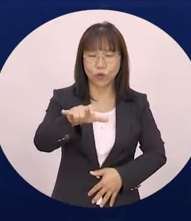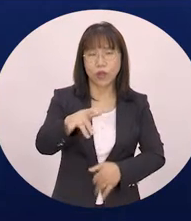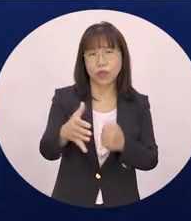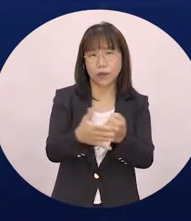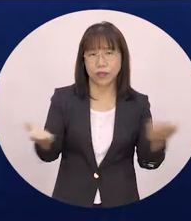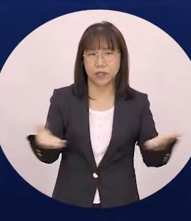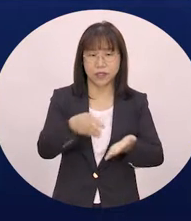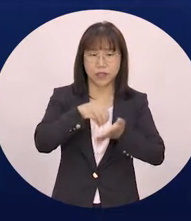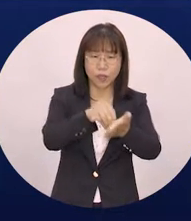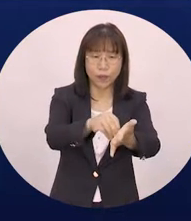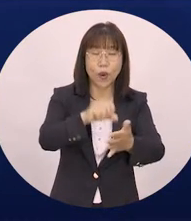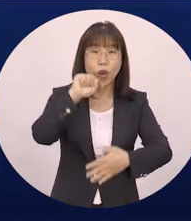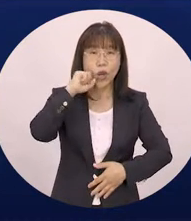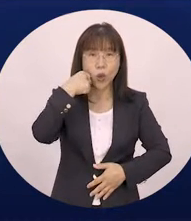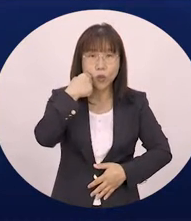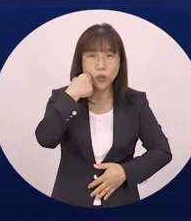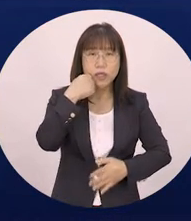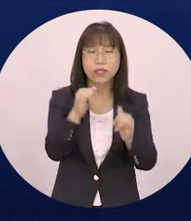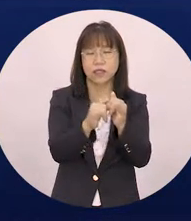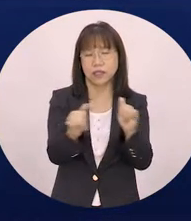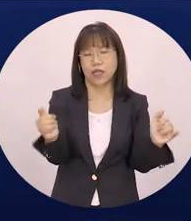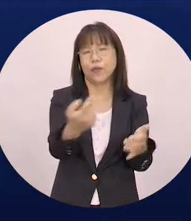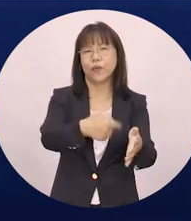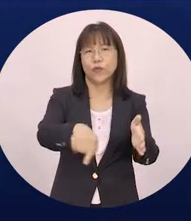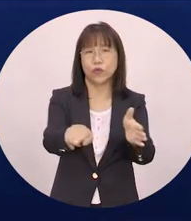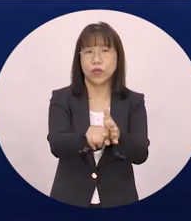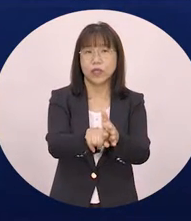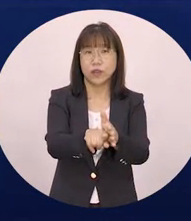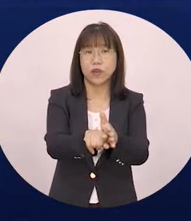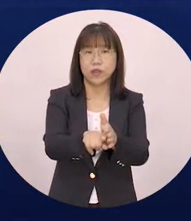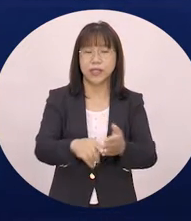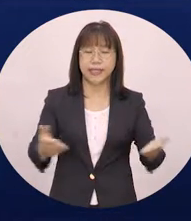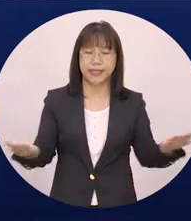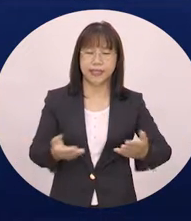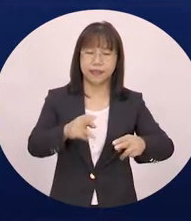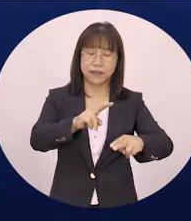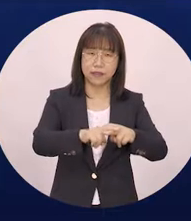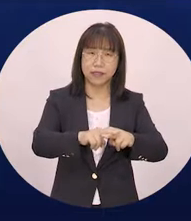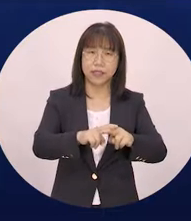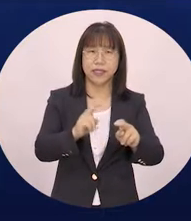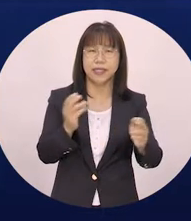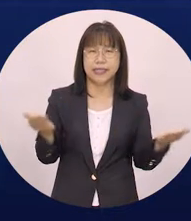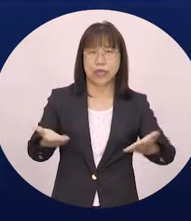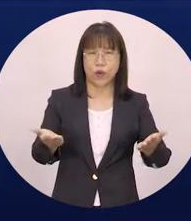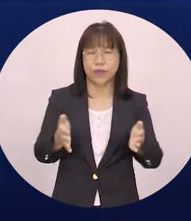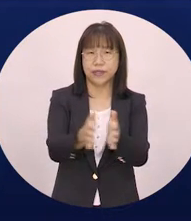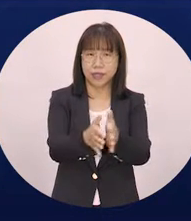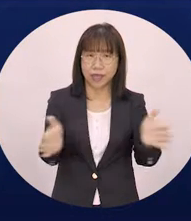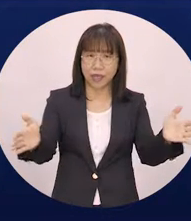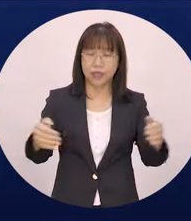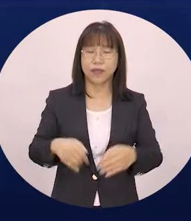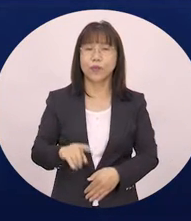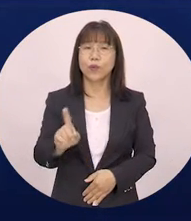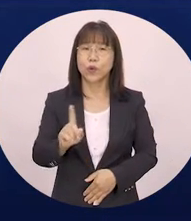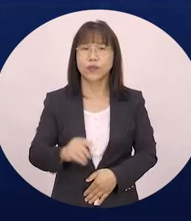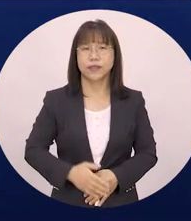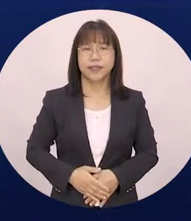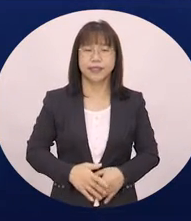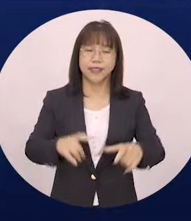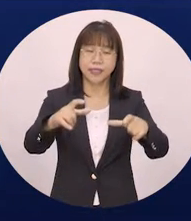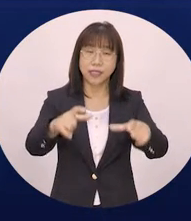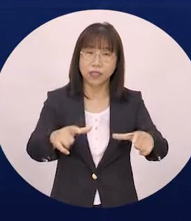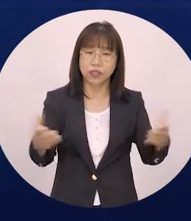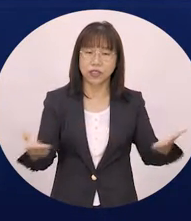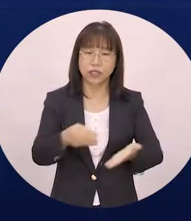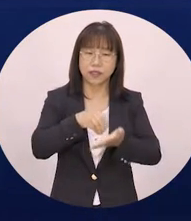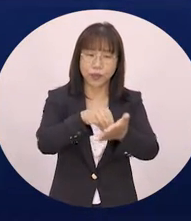강서구가 코로나19로 취업에 어려움을 겪고 있는 지역 내 취약계층을 위해 지역 일자리 사업을 시행합니다. 지역 일자리